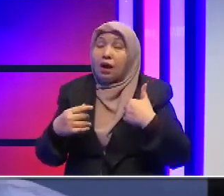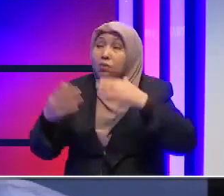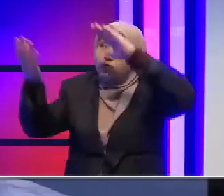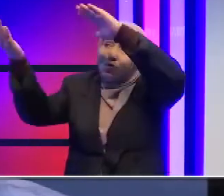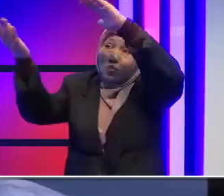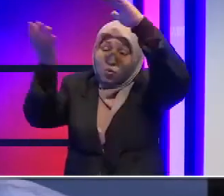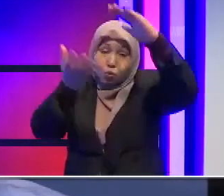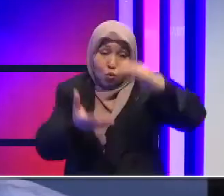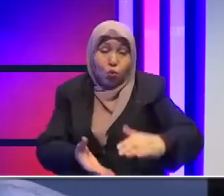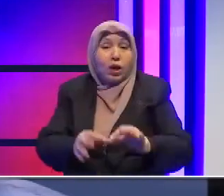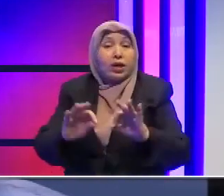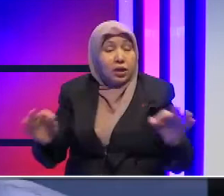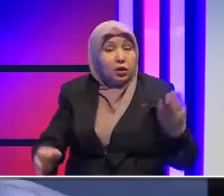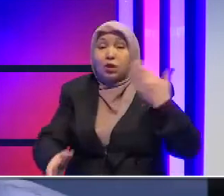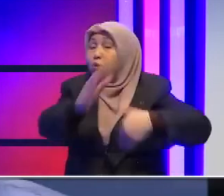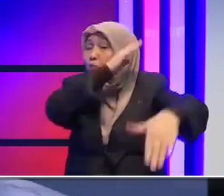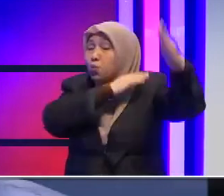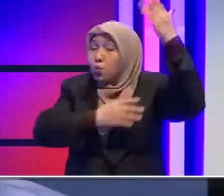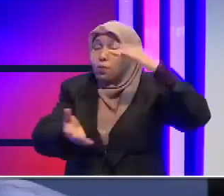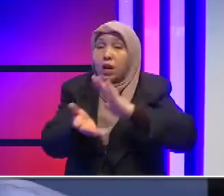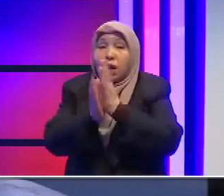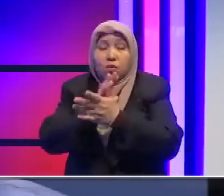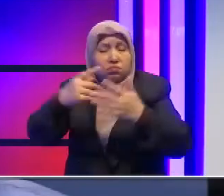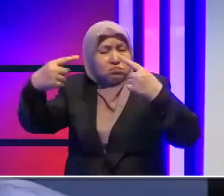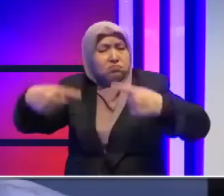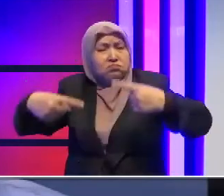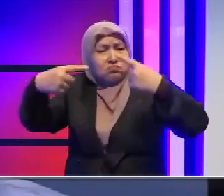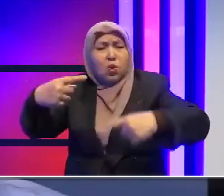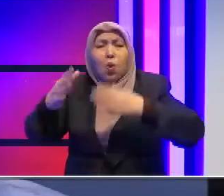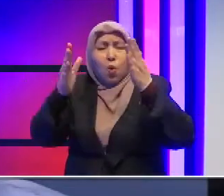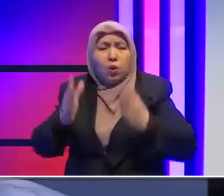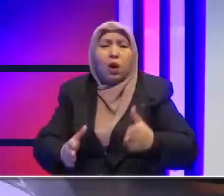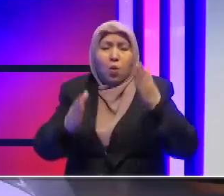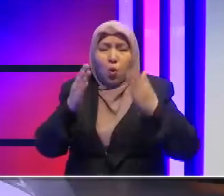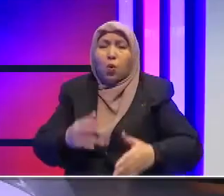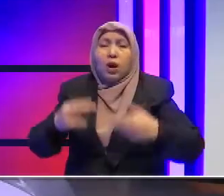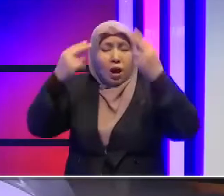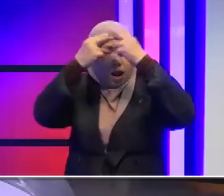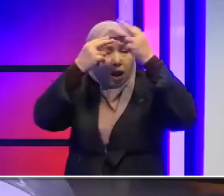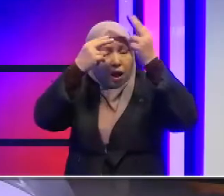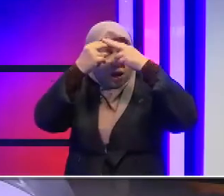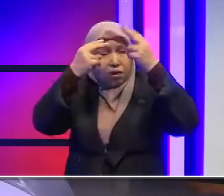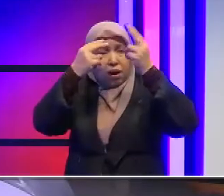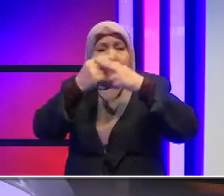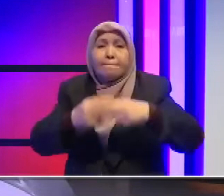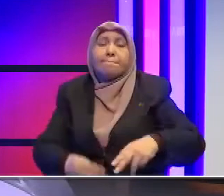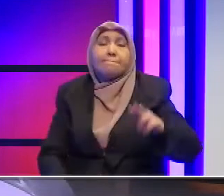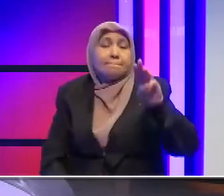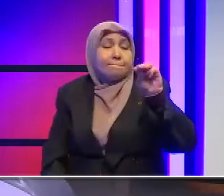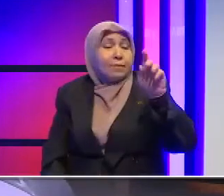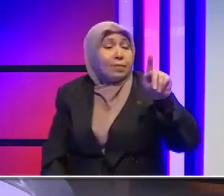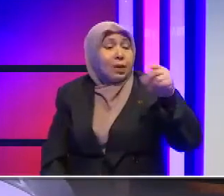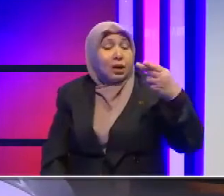ayat ini, iaitulah satu ketika dahulu berlaku perselisihan di kalangan orang Quraisy Mekah dan juga orang Arab